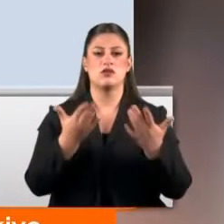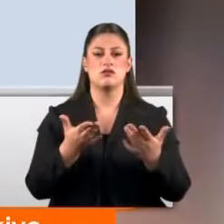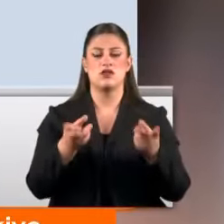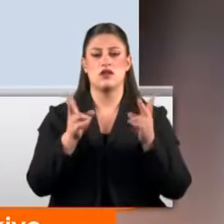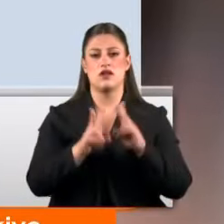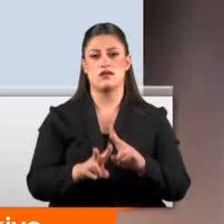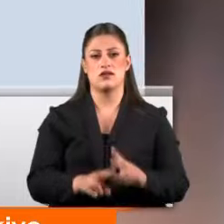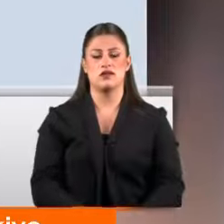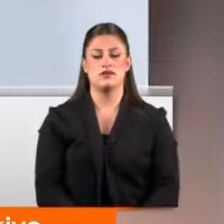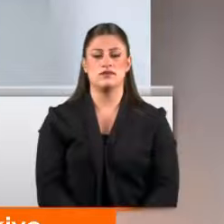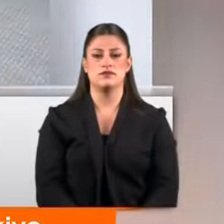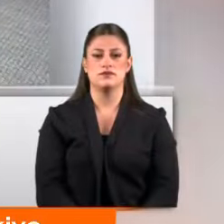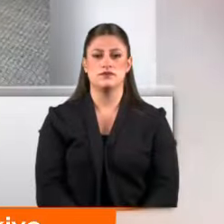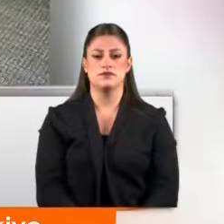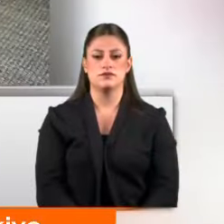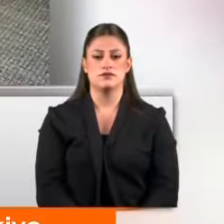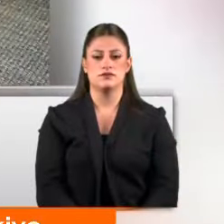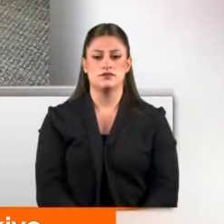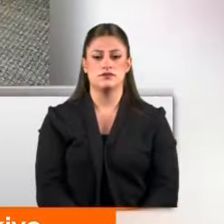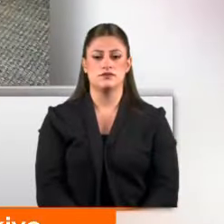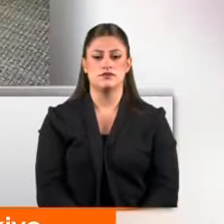kaybetti.